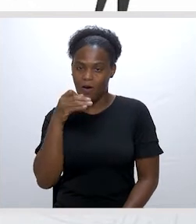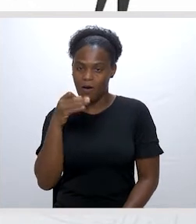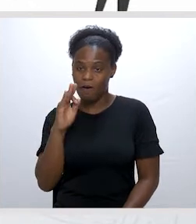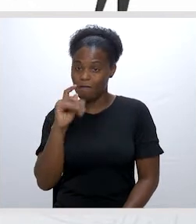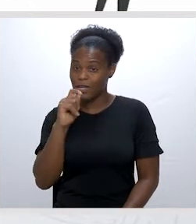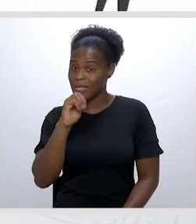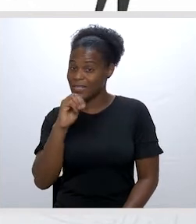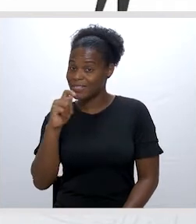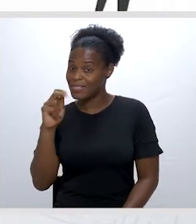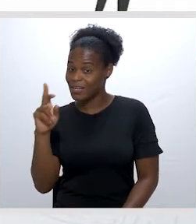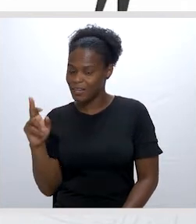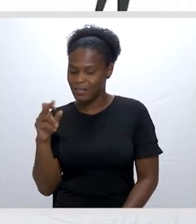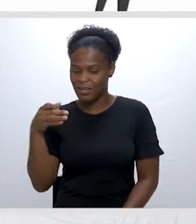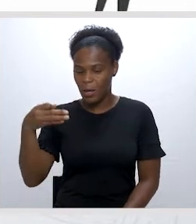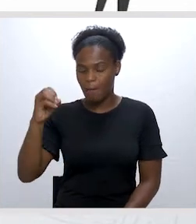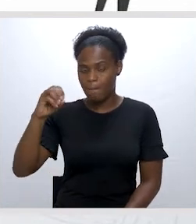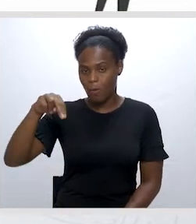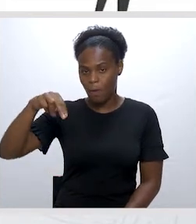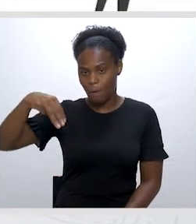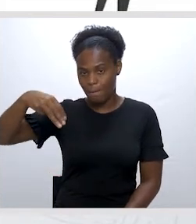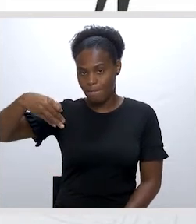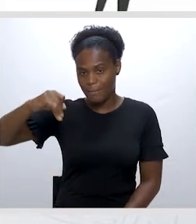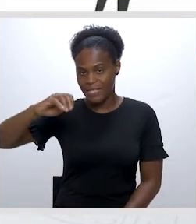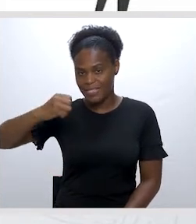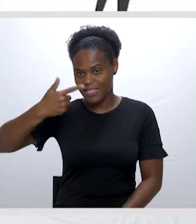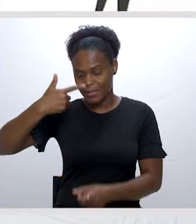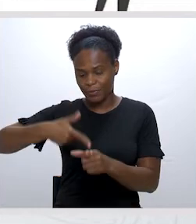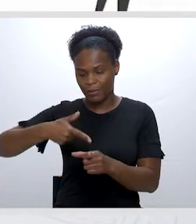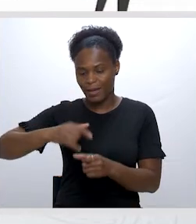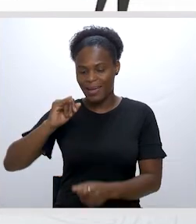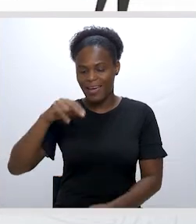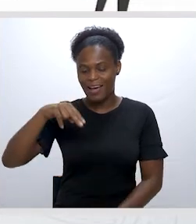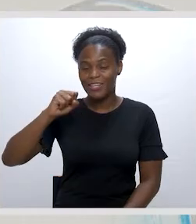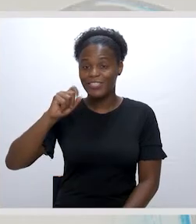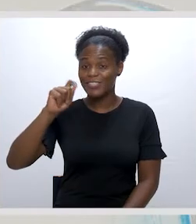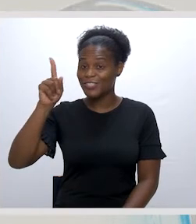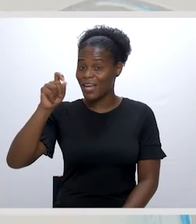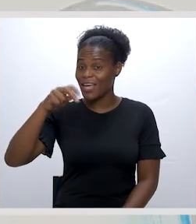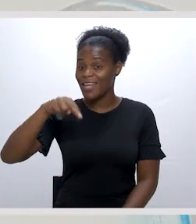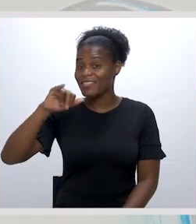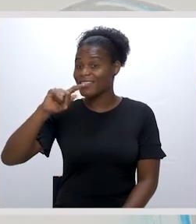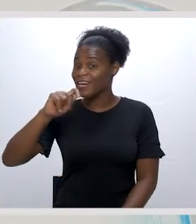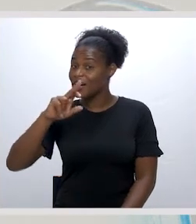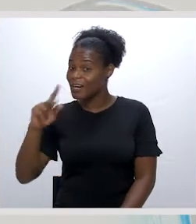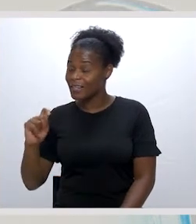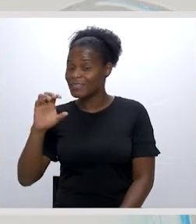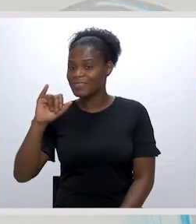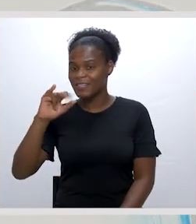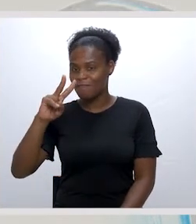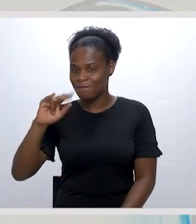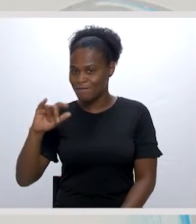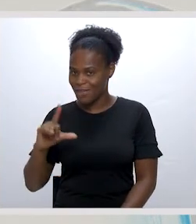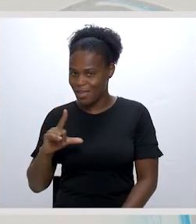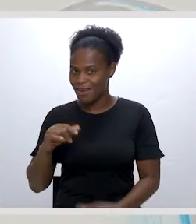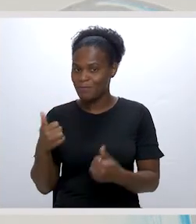pompiste, ingénieur civil. Très bien. Maintenant, je vous laisse un peu